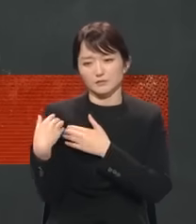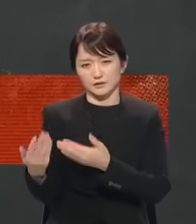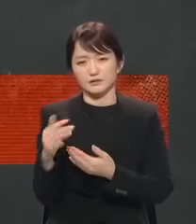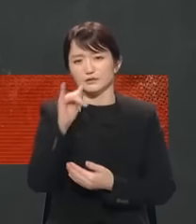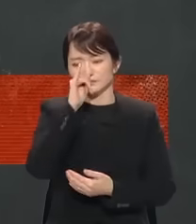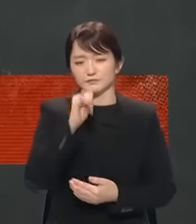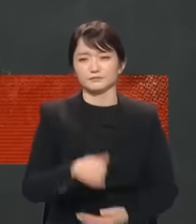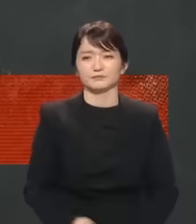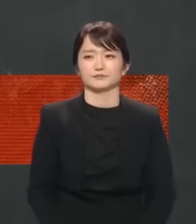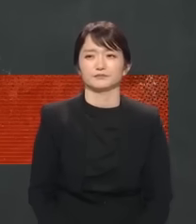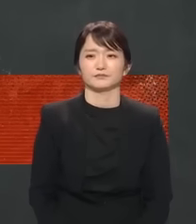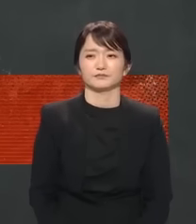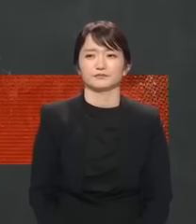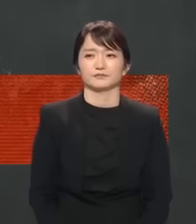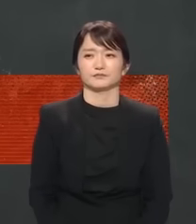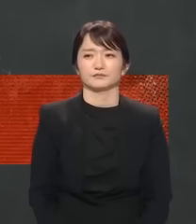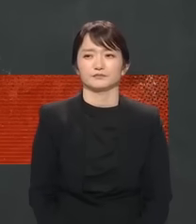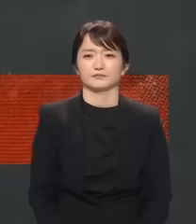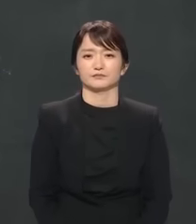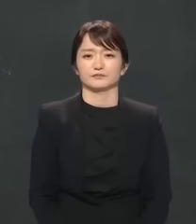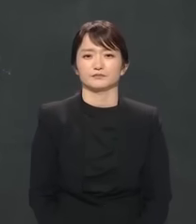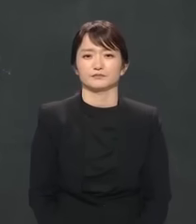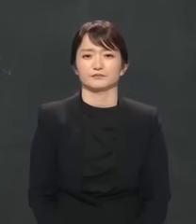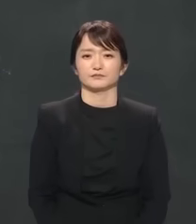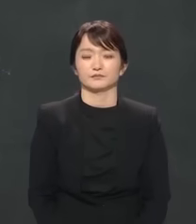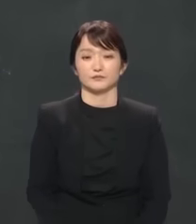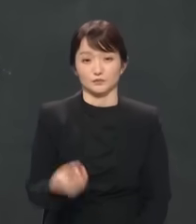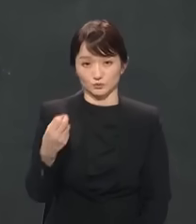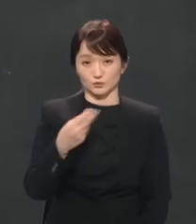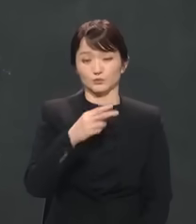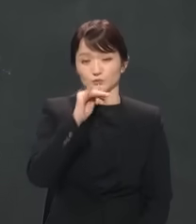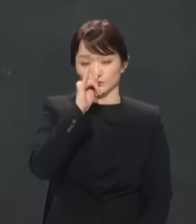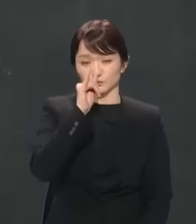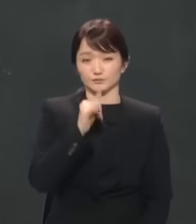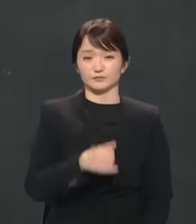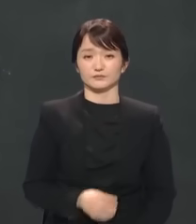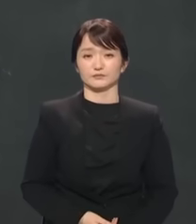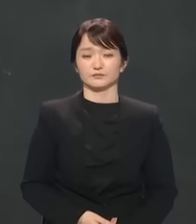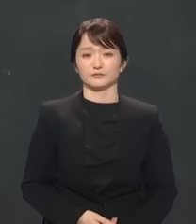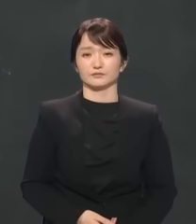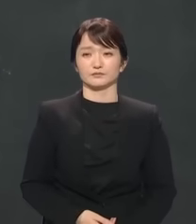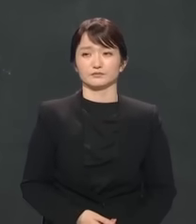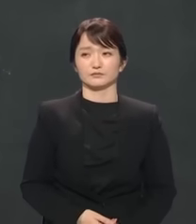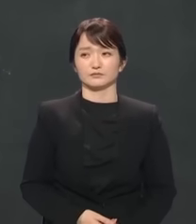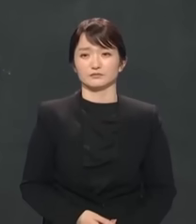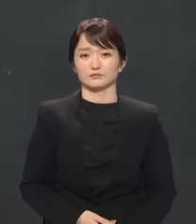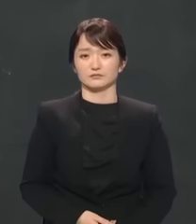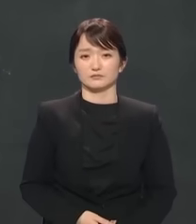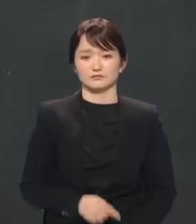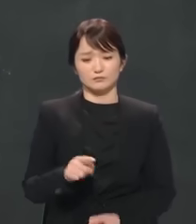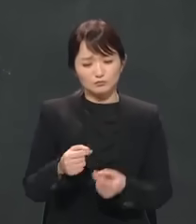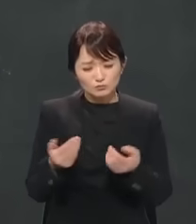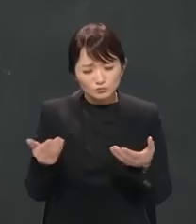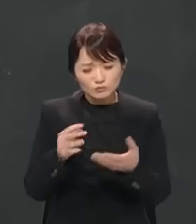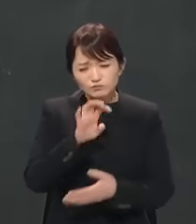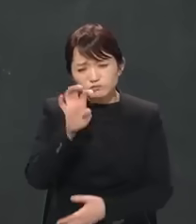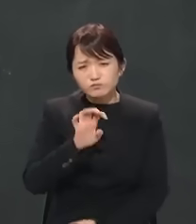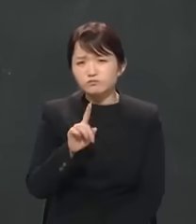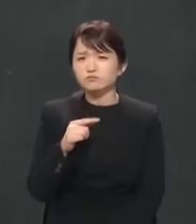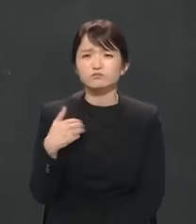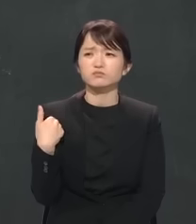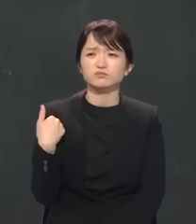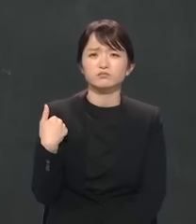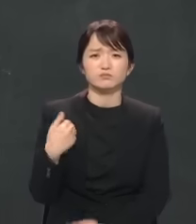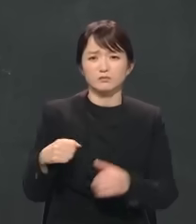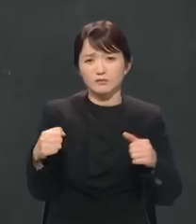어 자 여기서 그치지 않았겠죠 예 그렇습니다 이게 뭐 어떻게 이런 일이 계속 있었을까 싶을 정도에 저렇게